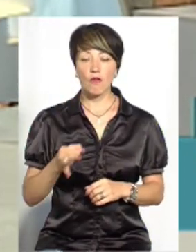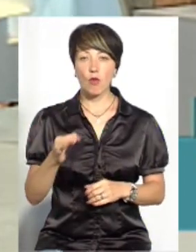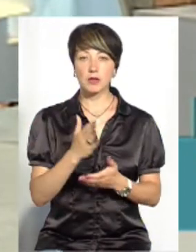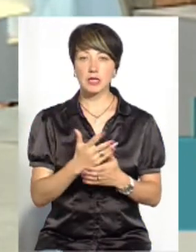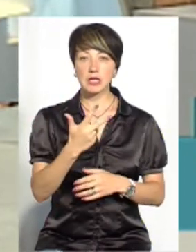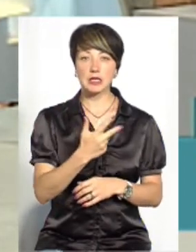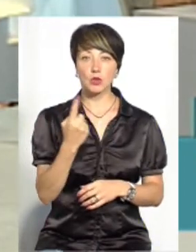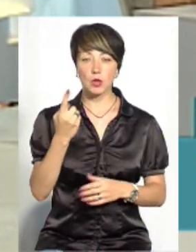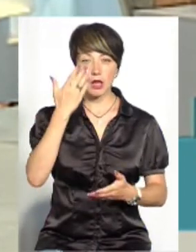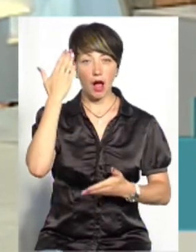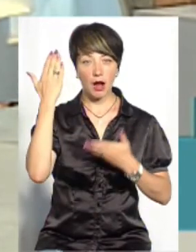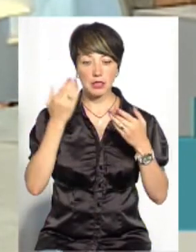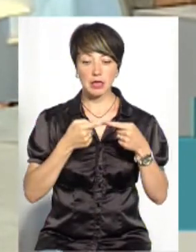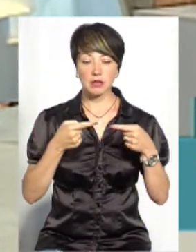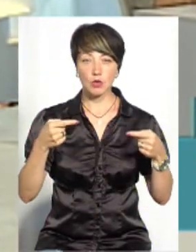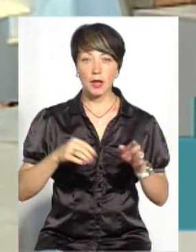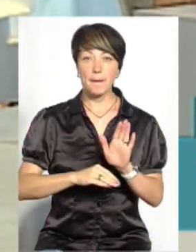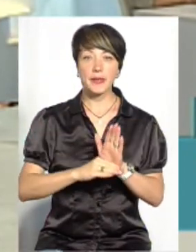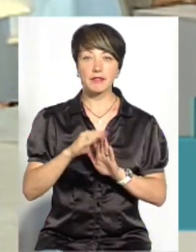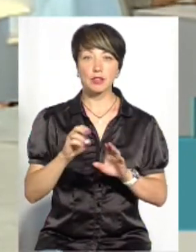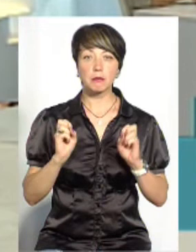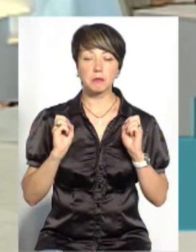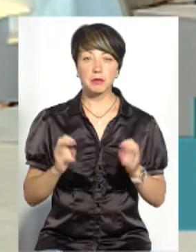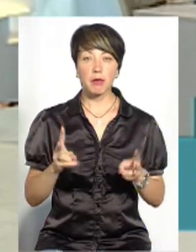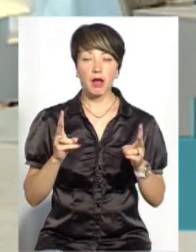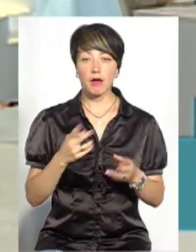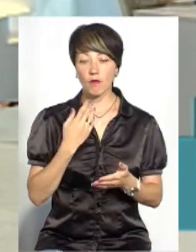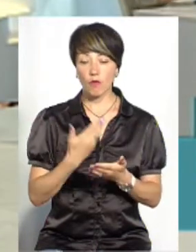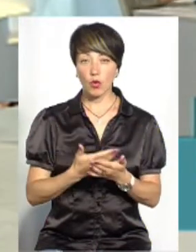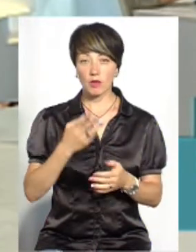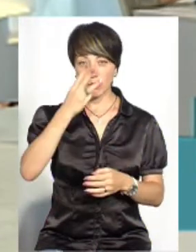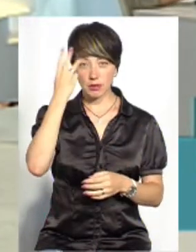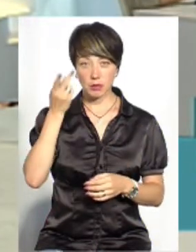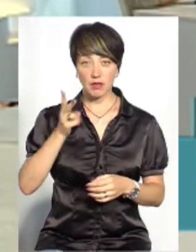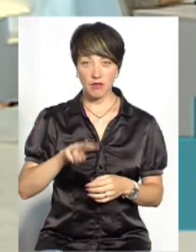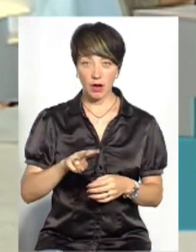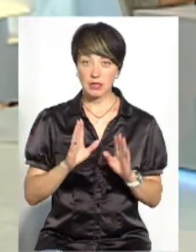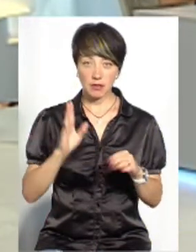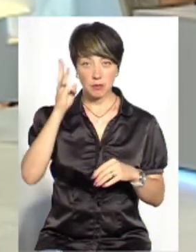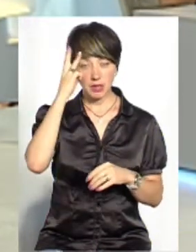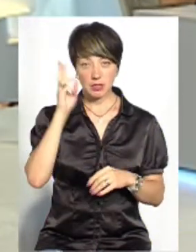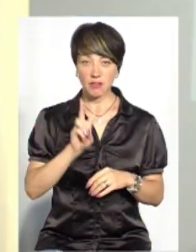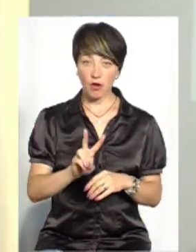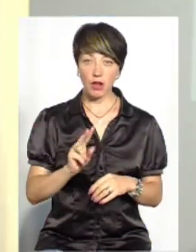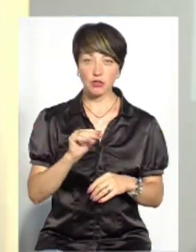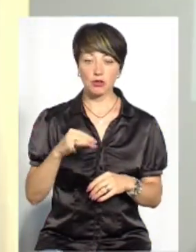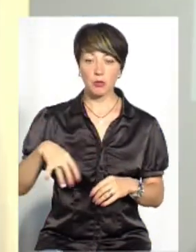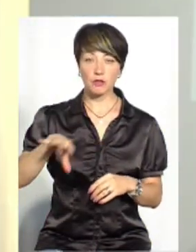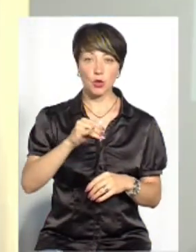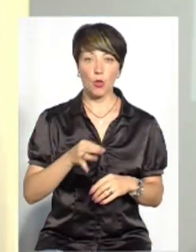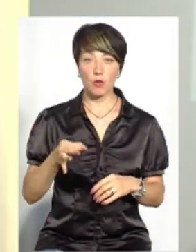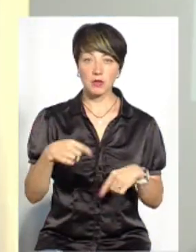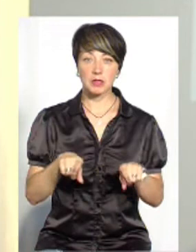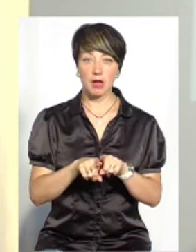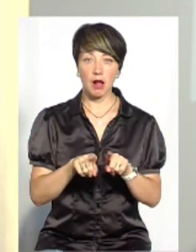є 31 атракціон підвищеної небезпеки. От ось у Хмельницькому їх два. Це тільки у Хмельницькому їх два, чи це по всій